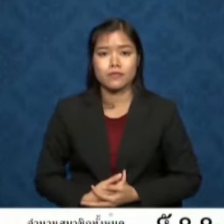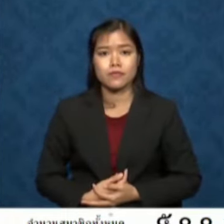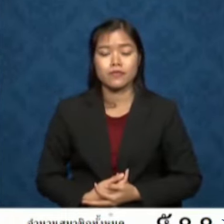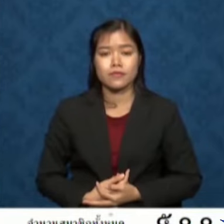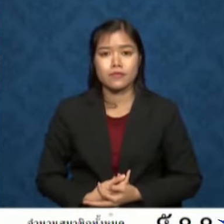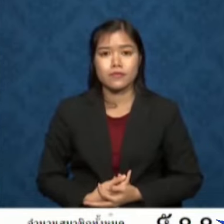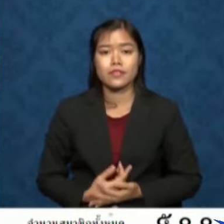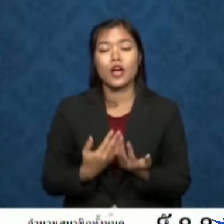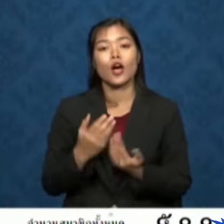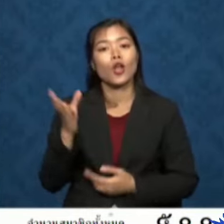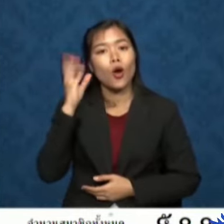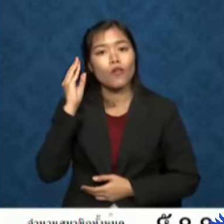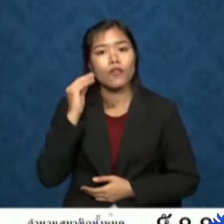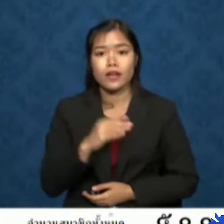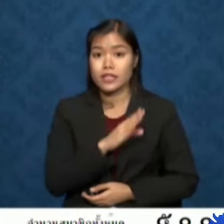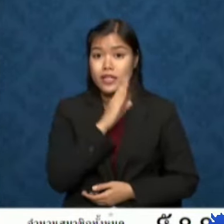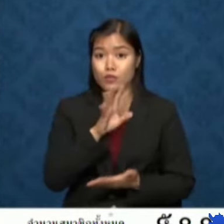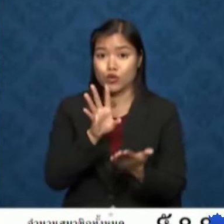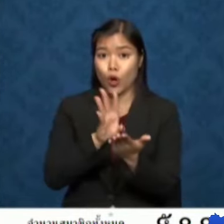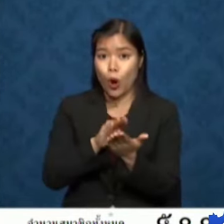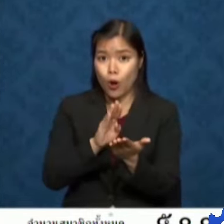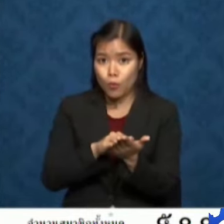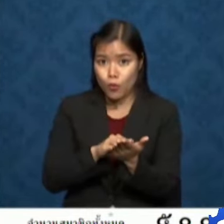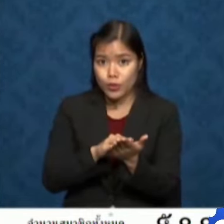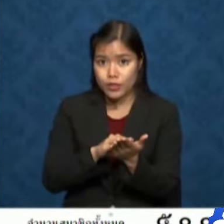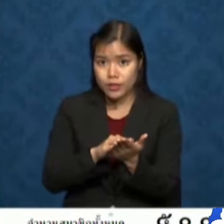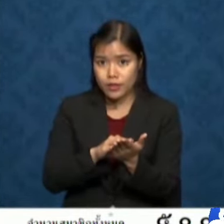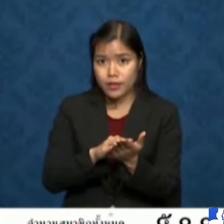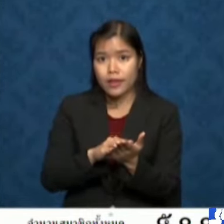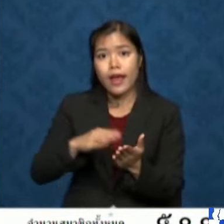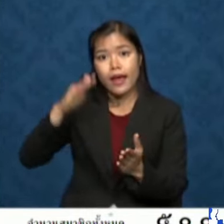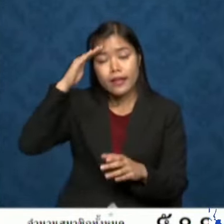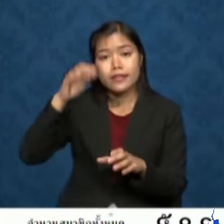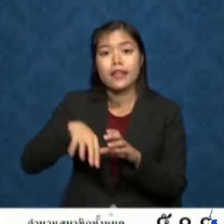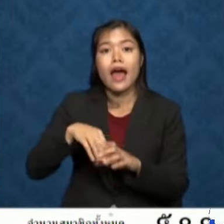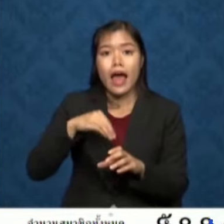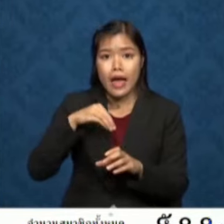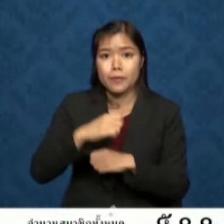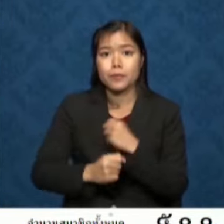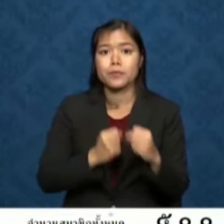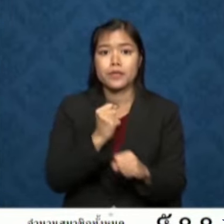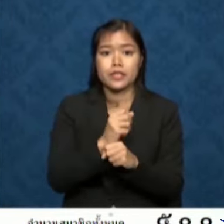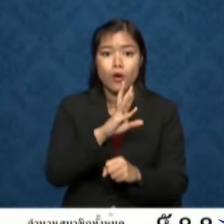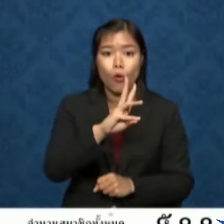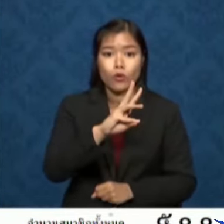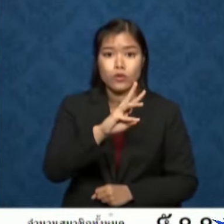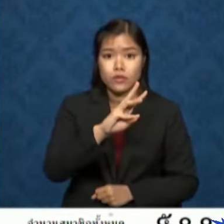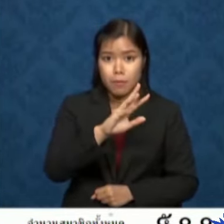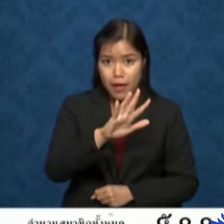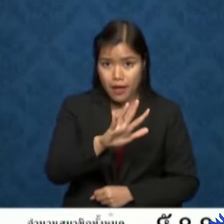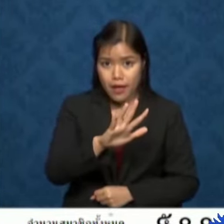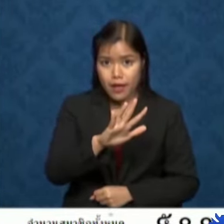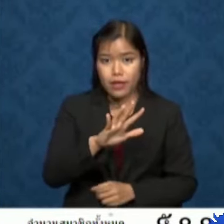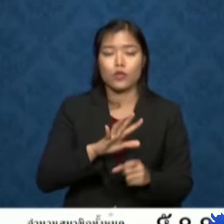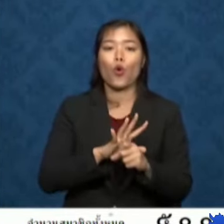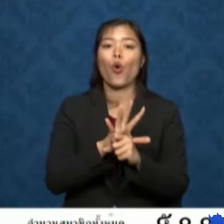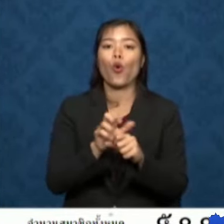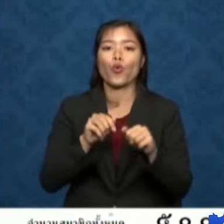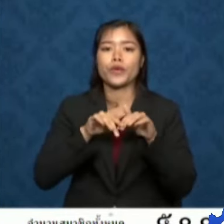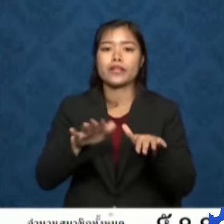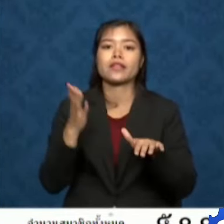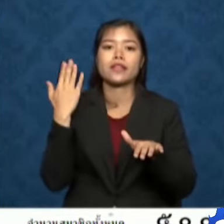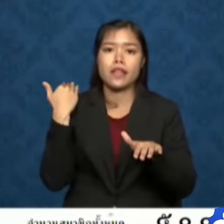ฟังหากเราใช้ข้อมูลยอดเกณฑหารในปี 65นะในช่วงสถานการณ์โควิดมาอ้างอิงนะท่านประธานโดยเชื่อ